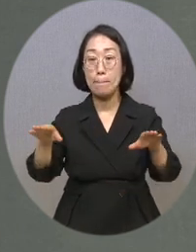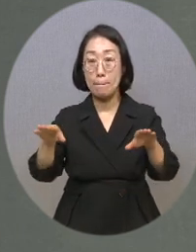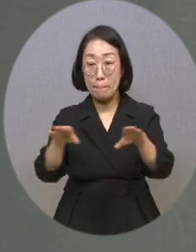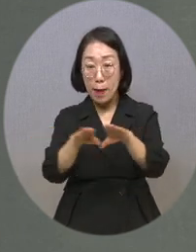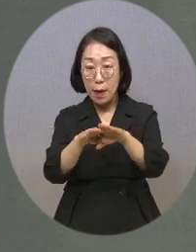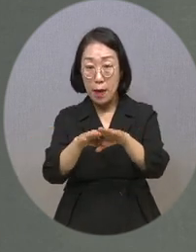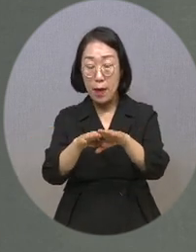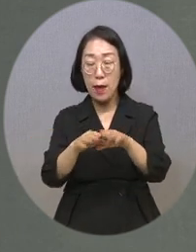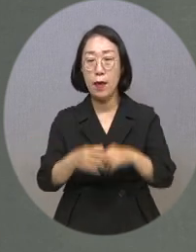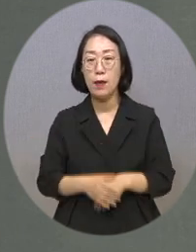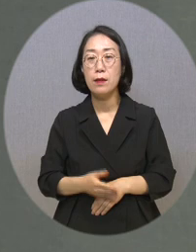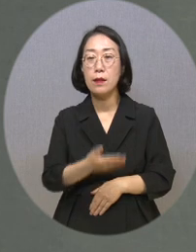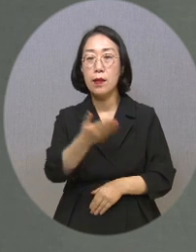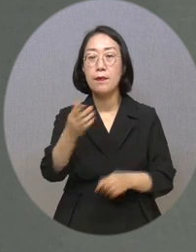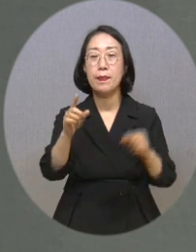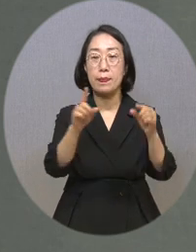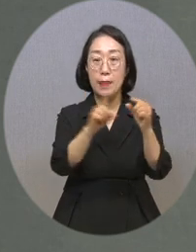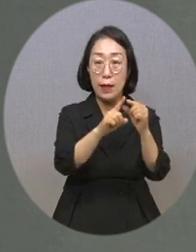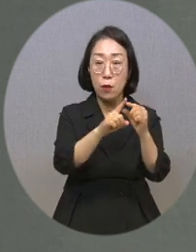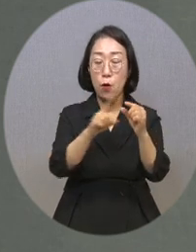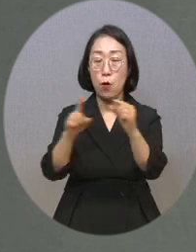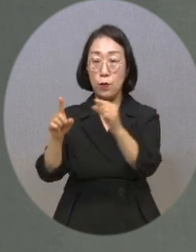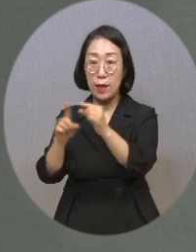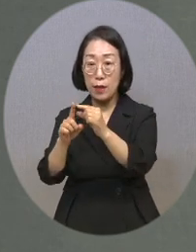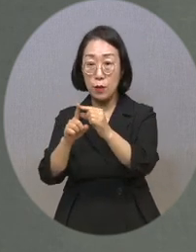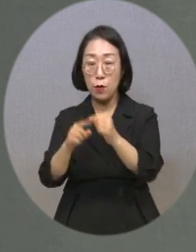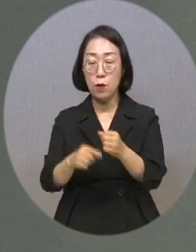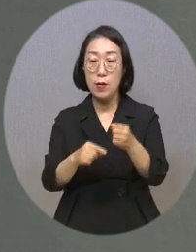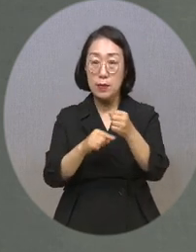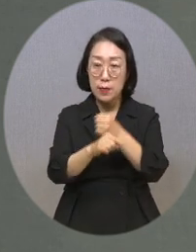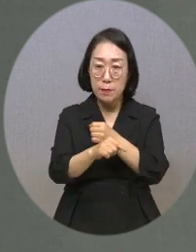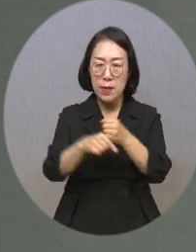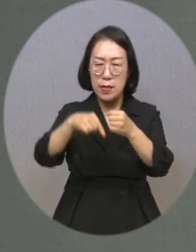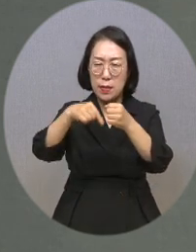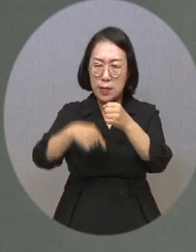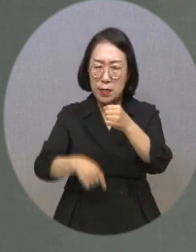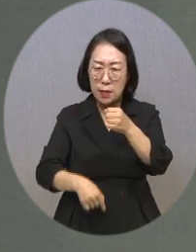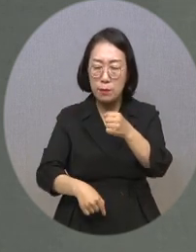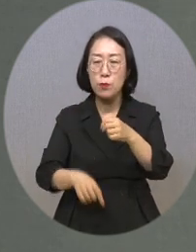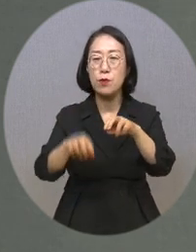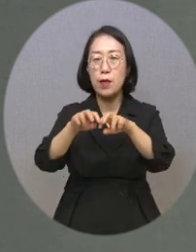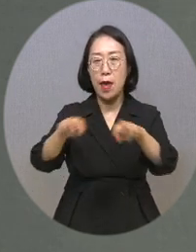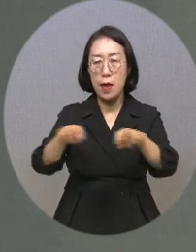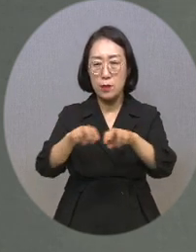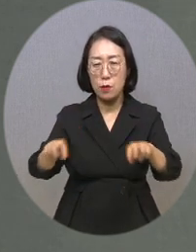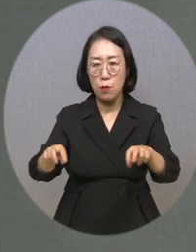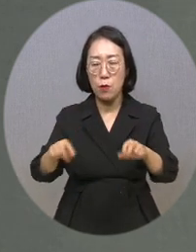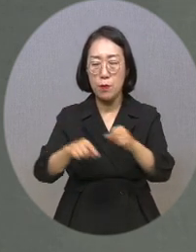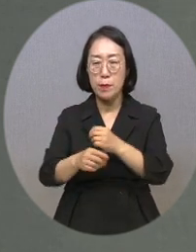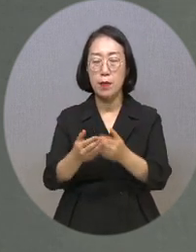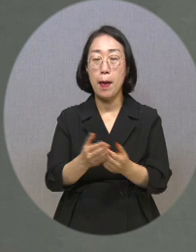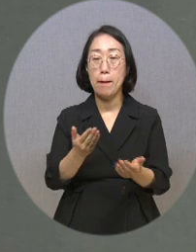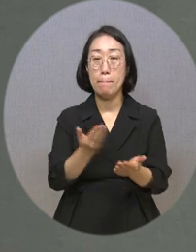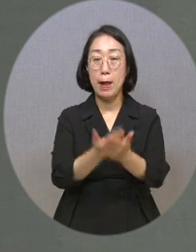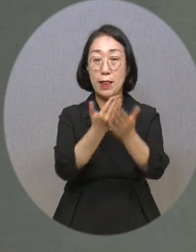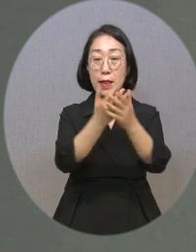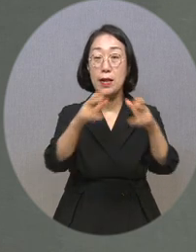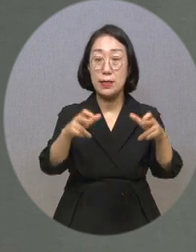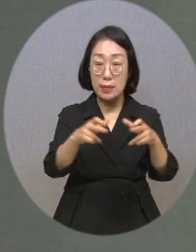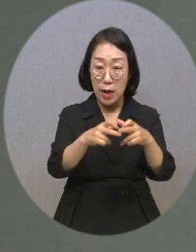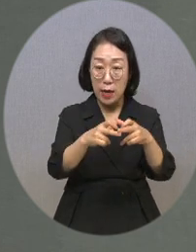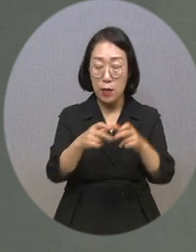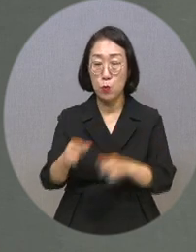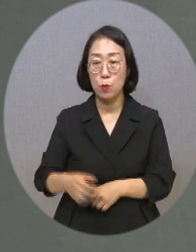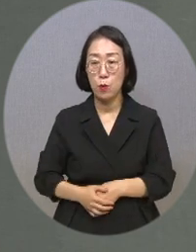자폐인 그 단어 하나하나에 깊은 뜻을 좀 한번 풀이해 주셨으면 해요. 발달 장애인도